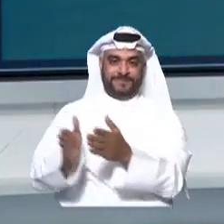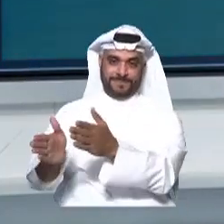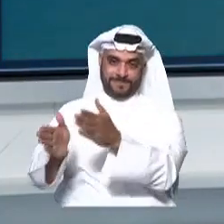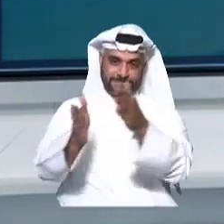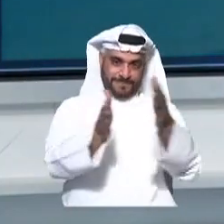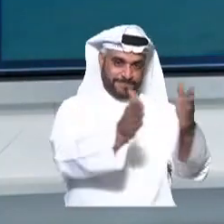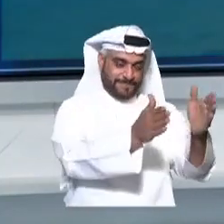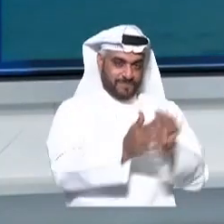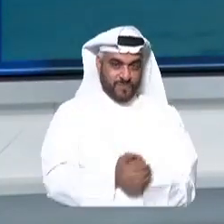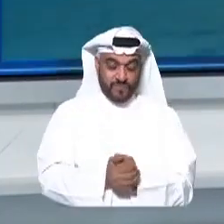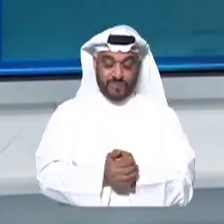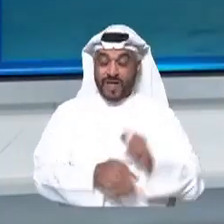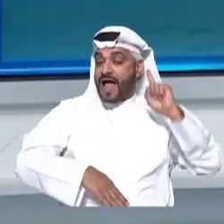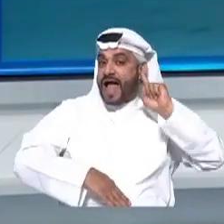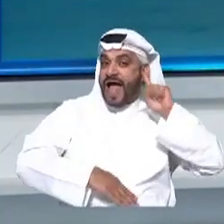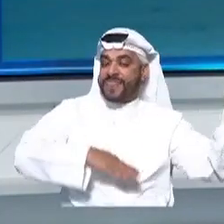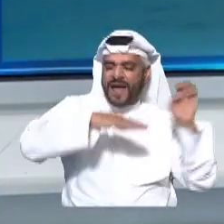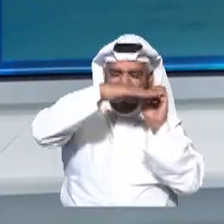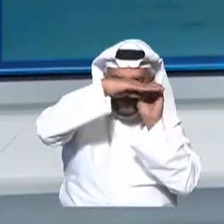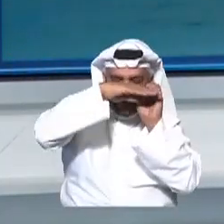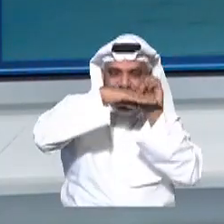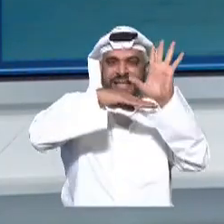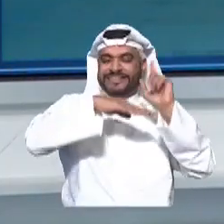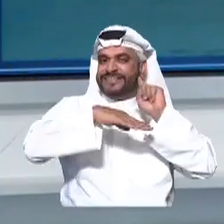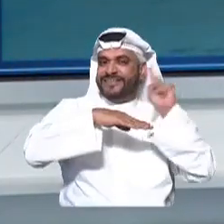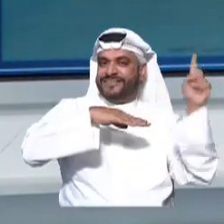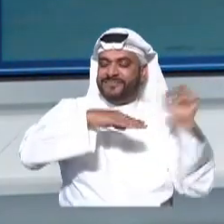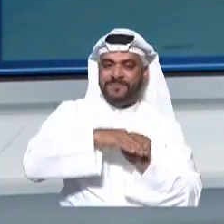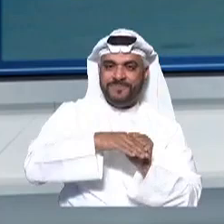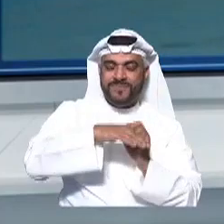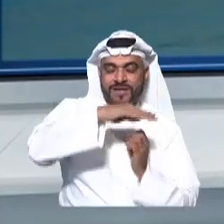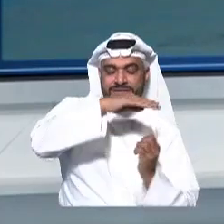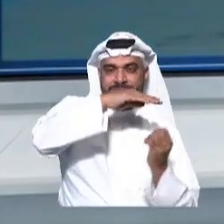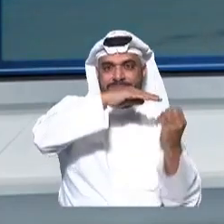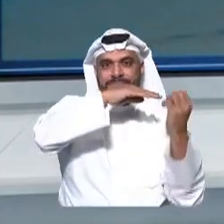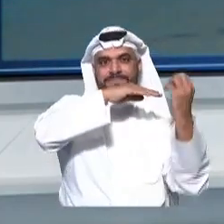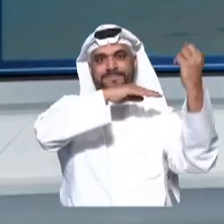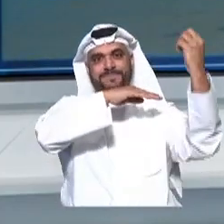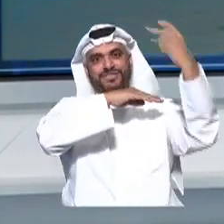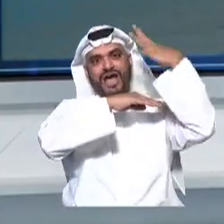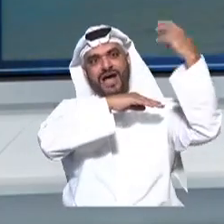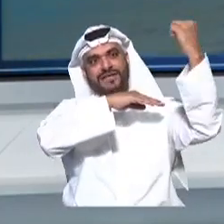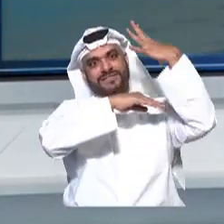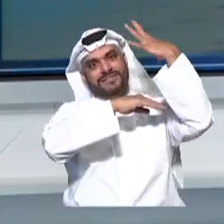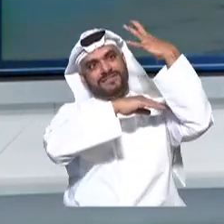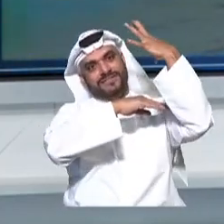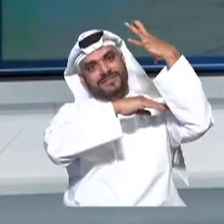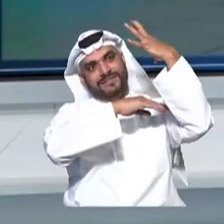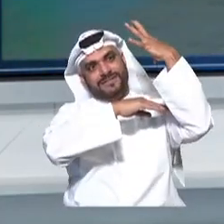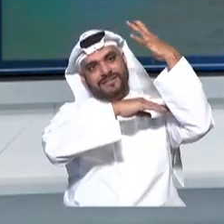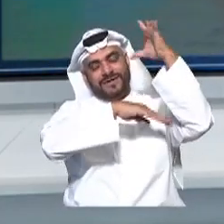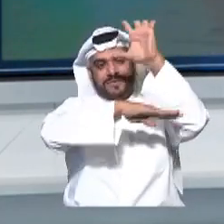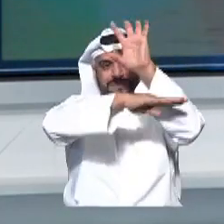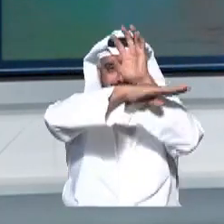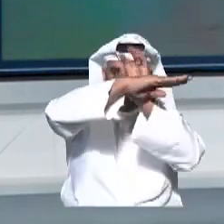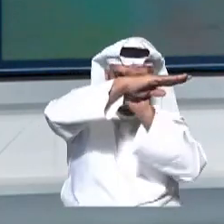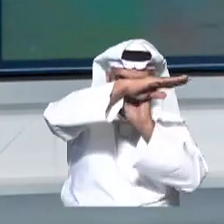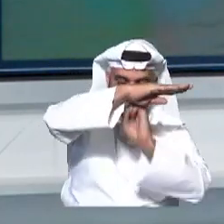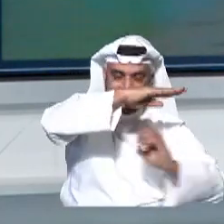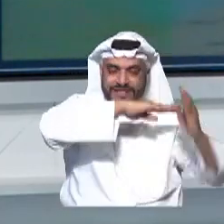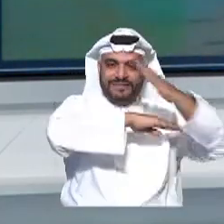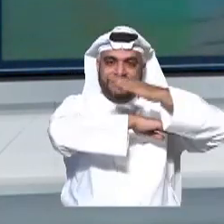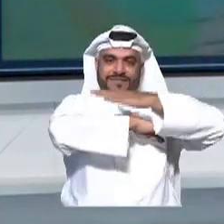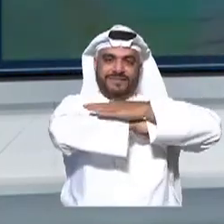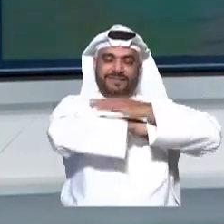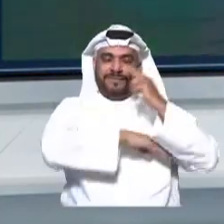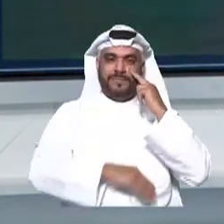2 إلى 5 أقدام. موعد أذان الفجر حسب التوقيت المحلي مدينة الكويت 3:22، شروق الشمس 4:56، أما غروب الشمس بمشيئة